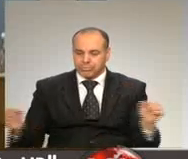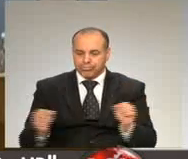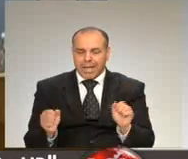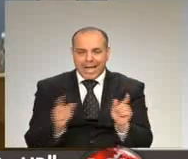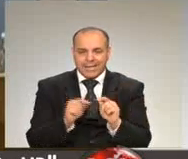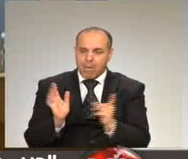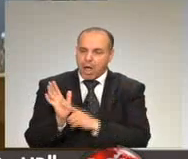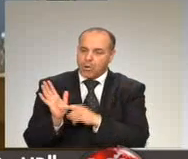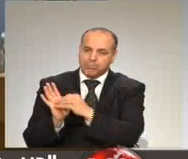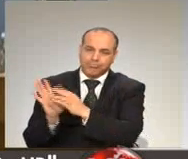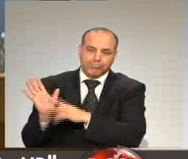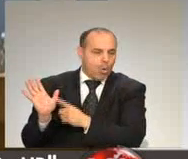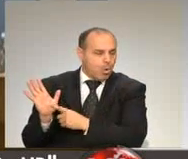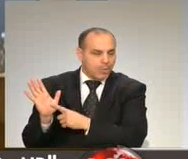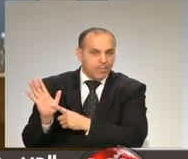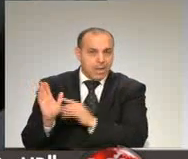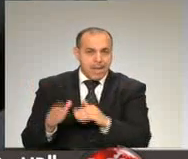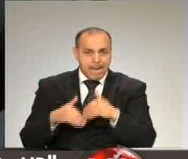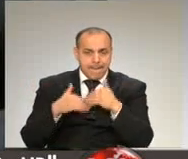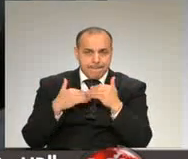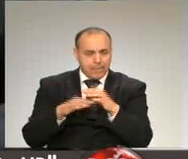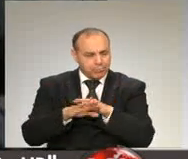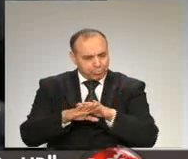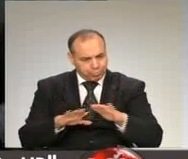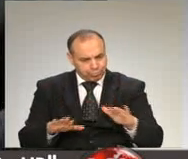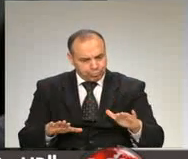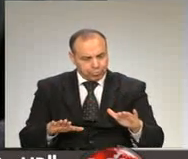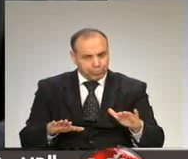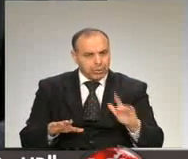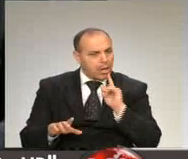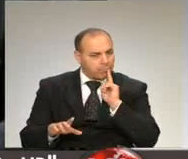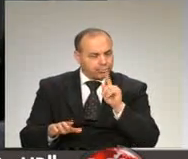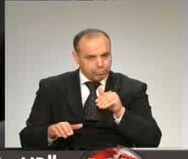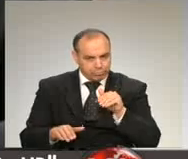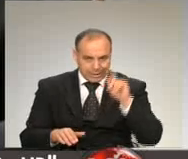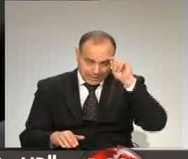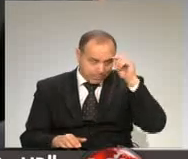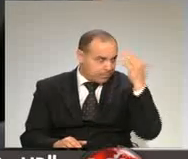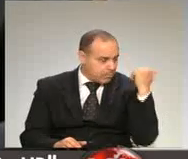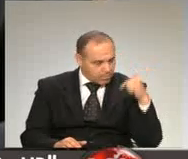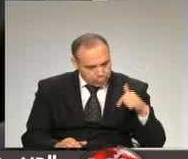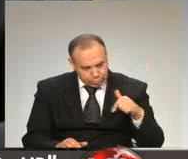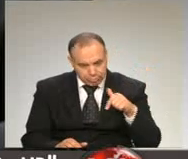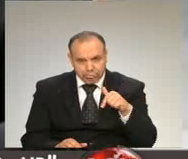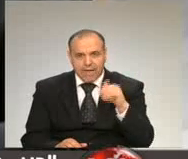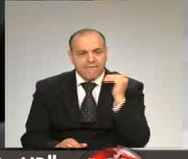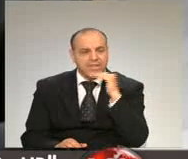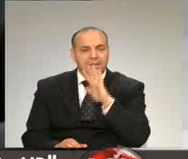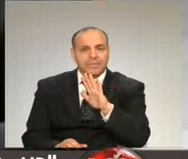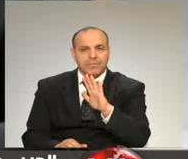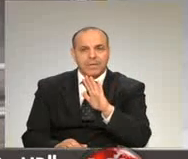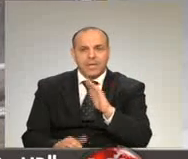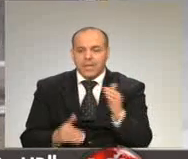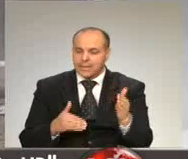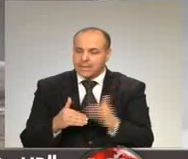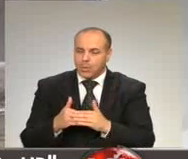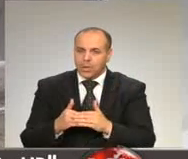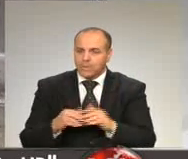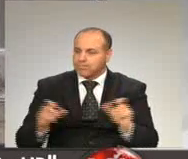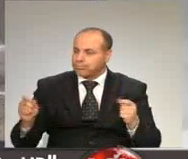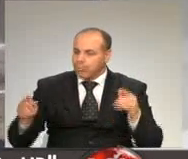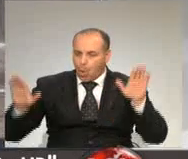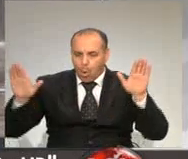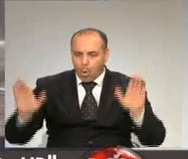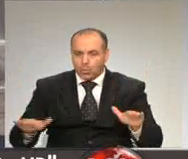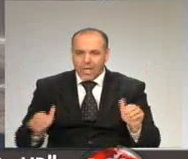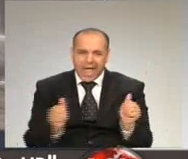احترامه وتنفيذه بعدما بدأت الهدنة التي دخلت حيز التنفيذ السبت الماضي تتهاوى سريعا بتواصل الاقتتال بين